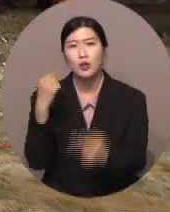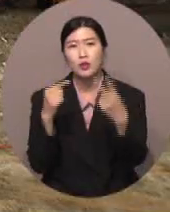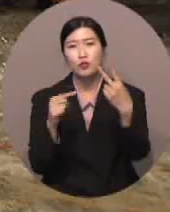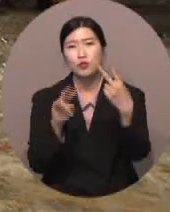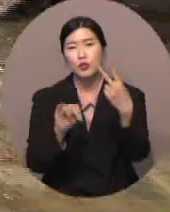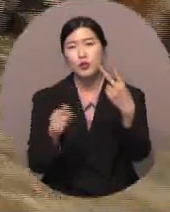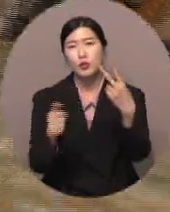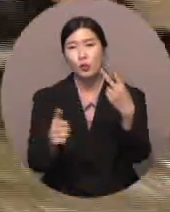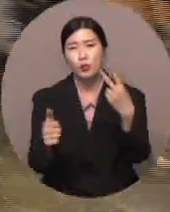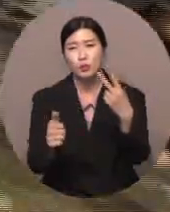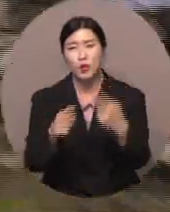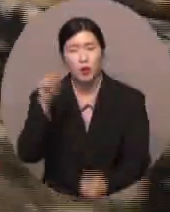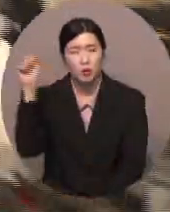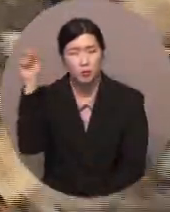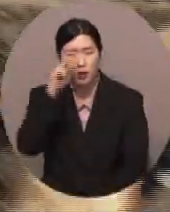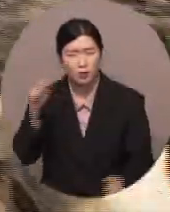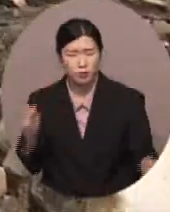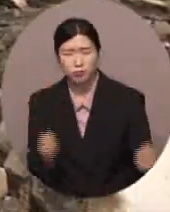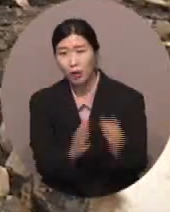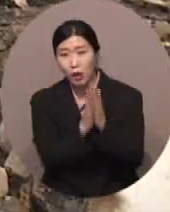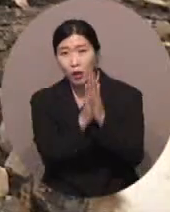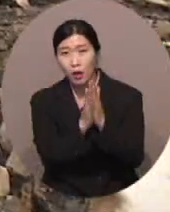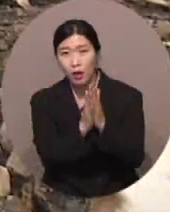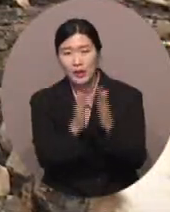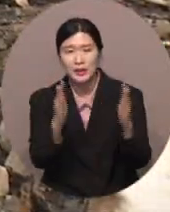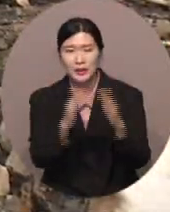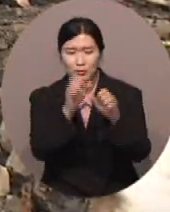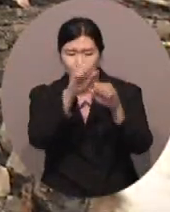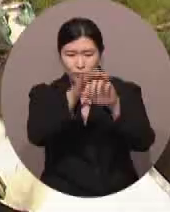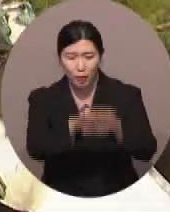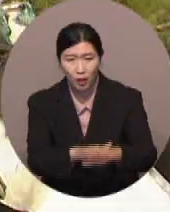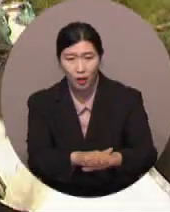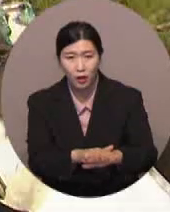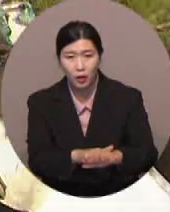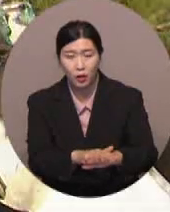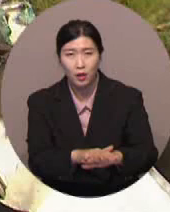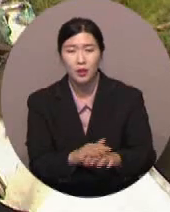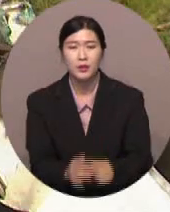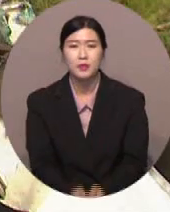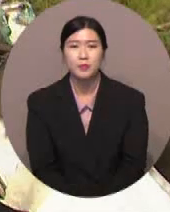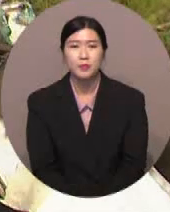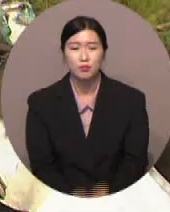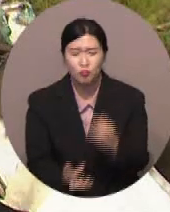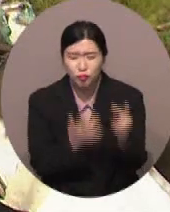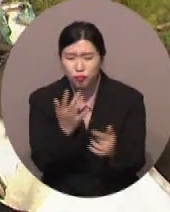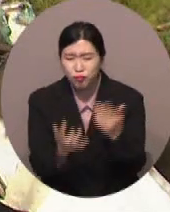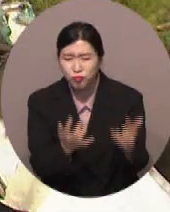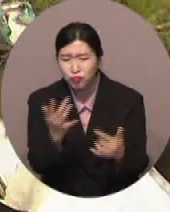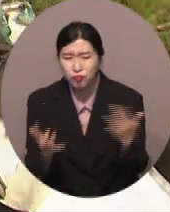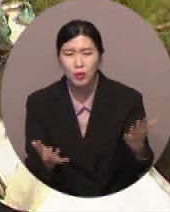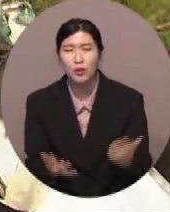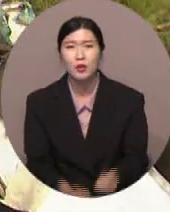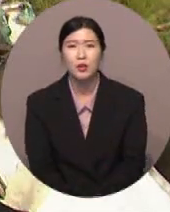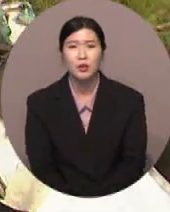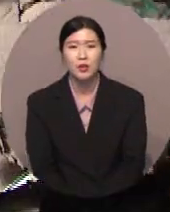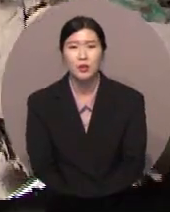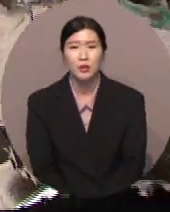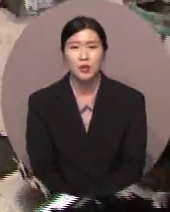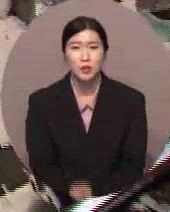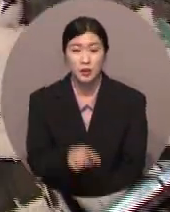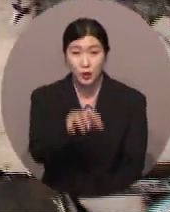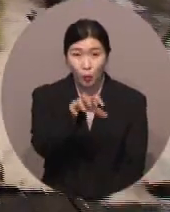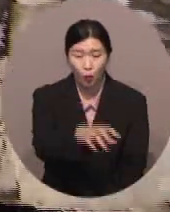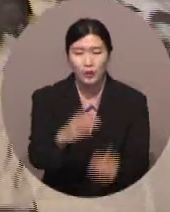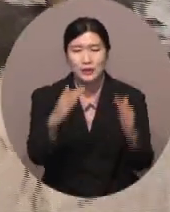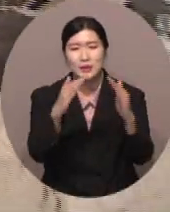50분쯤 느닷없이 폭발이 일어나면서 건물 외벽이 날아갔고 불길도 크게 번졌습니다. 이곳은